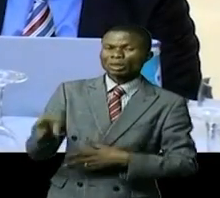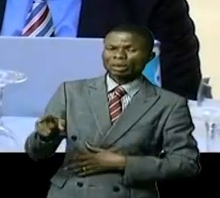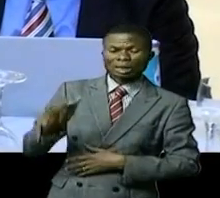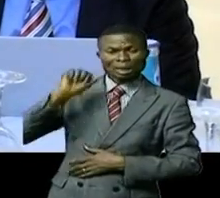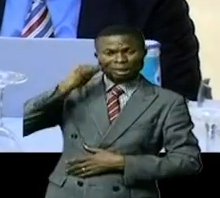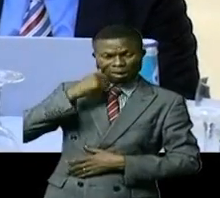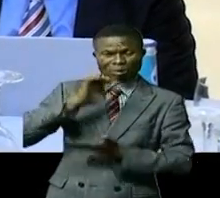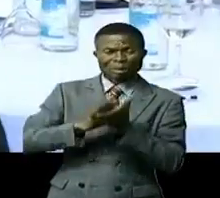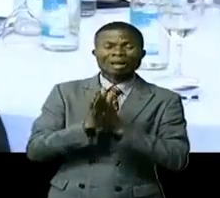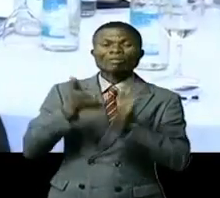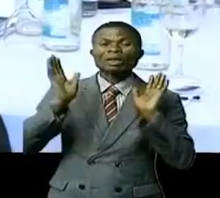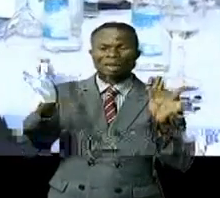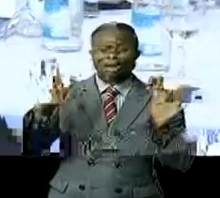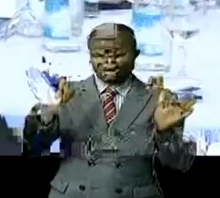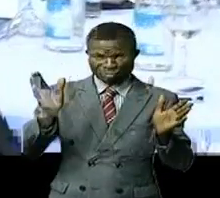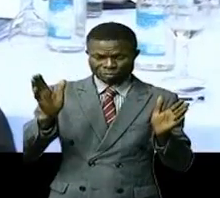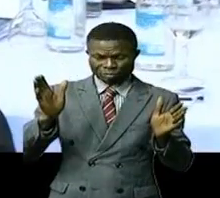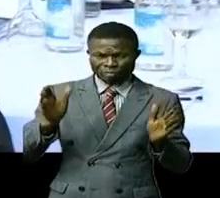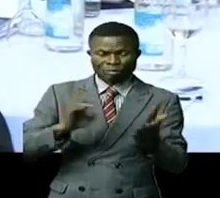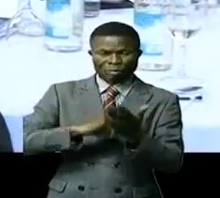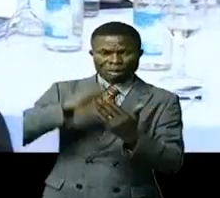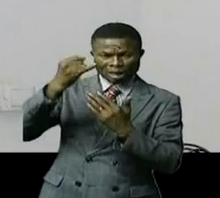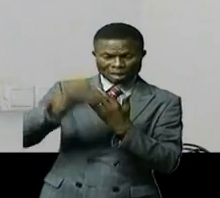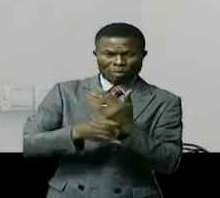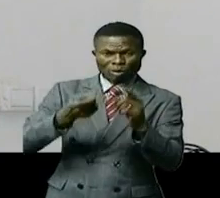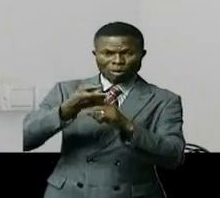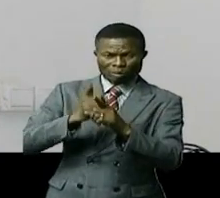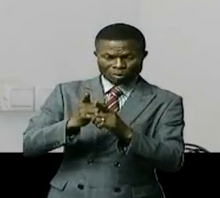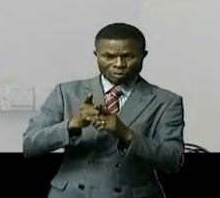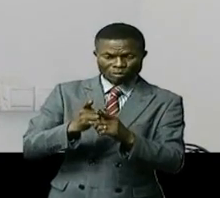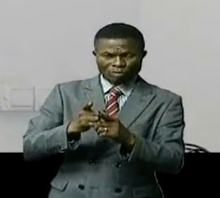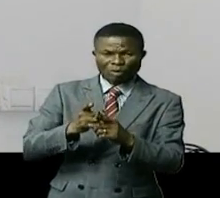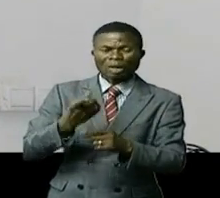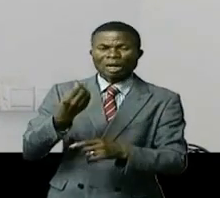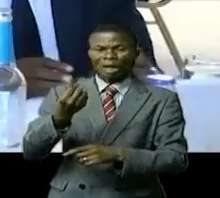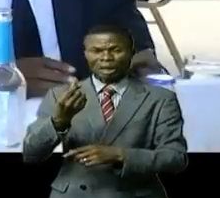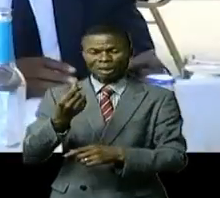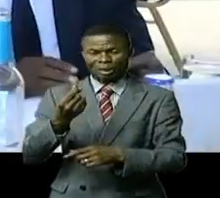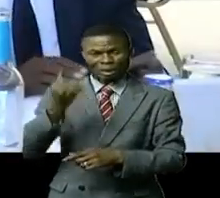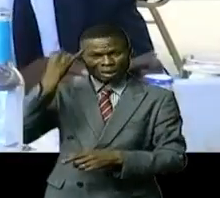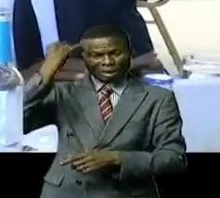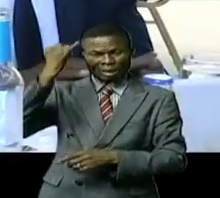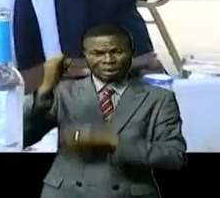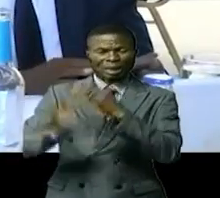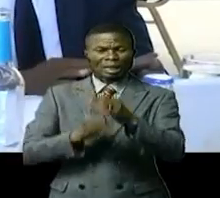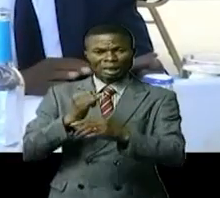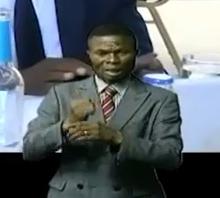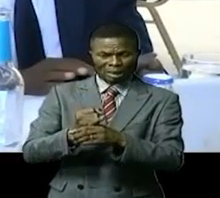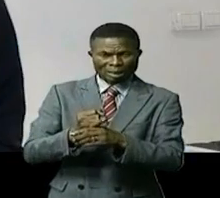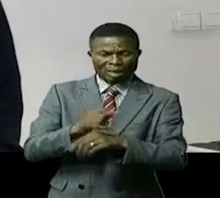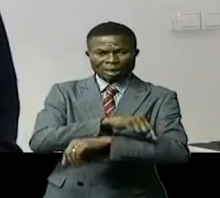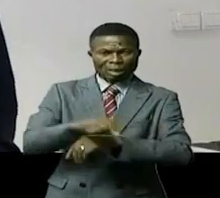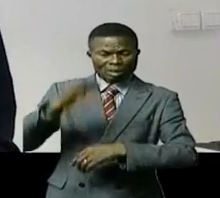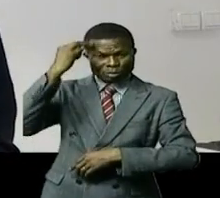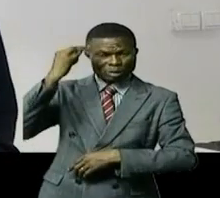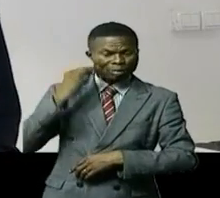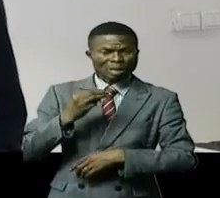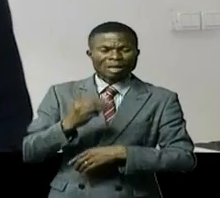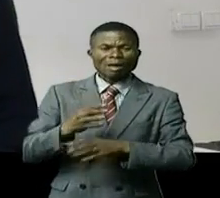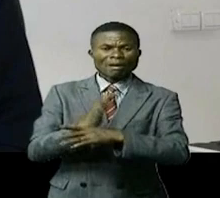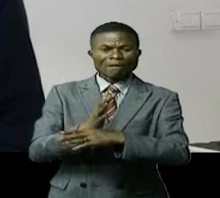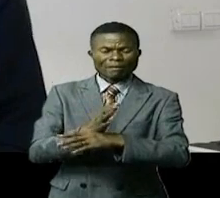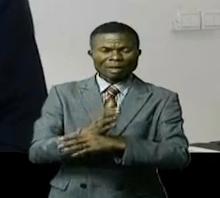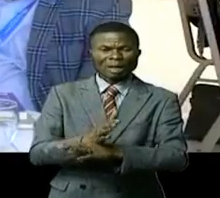ça sera des dégâts terribles. Les projets financés par l'Initiative internationale sur le climat et qui du ministère fédéral allemand,